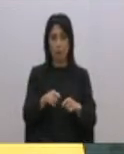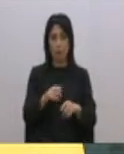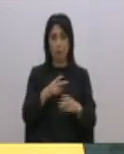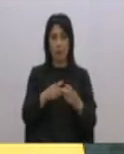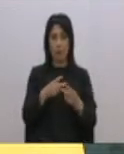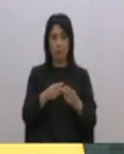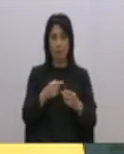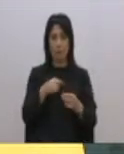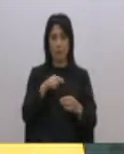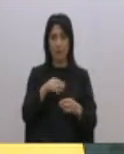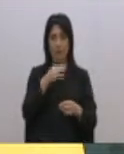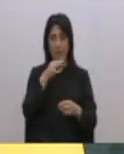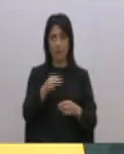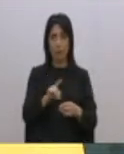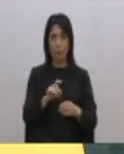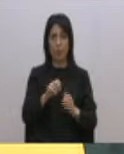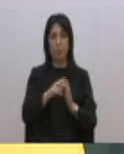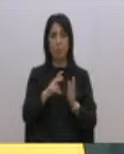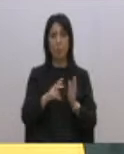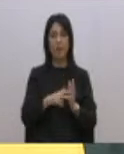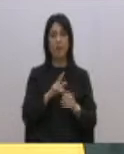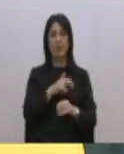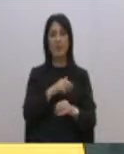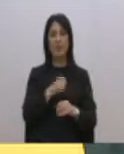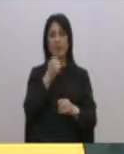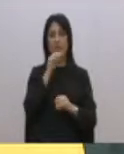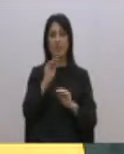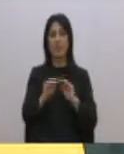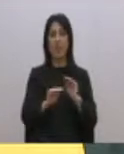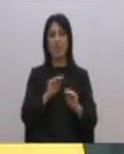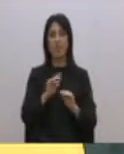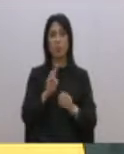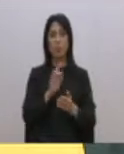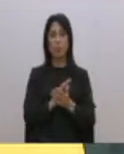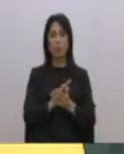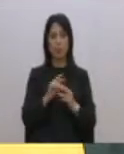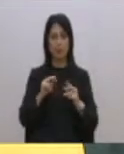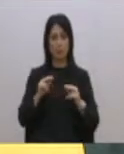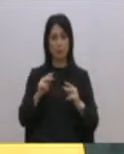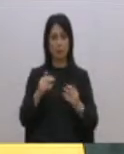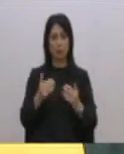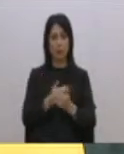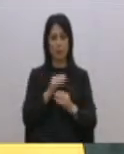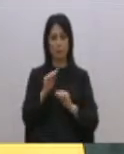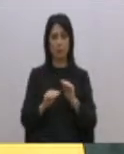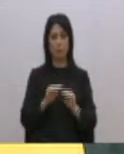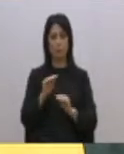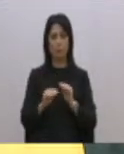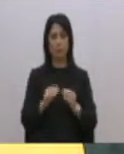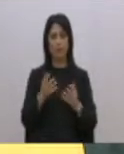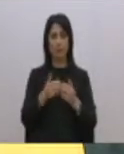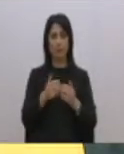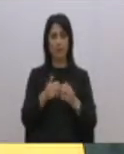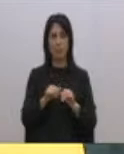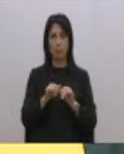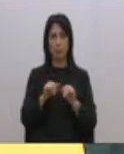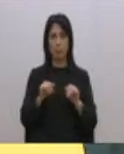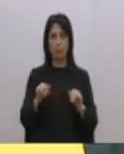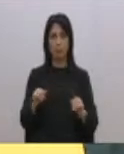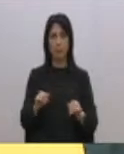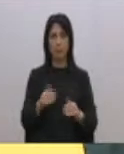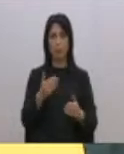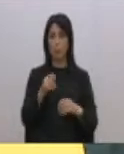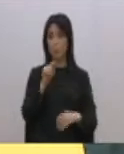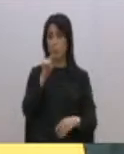პატიმას, თუმცა მე აქვე გეტყვით იმას რომ 18 დაწესებულების ინფრასტრუქტურა მუდმივად ახდება და ეს შესაძლებლობები კიდევ ფართოვდება, აი